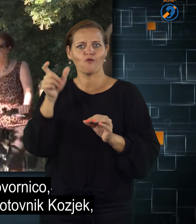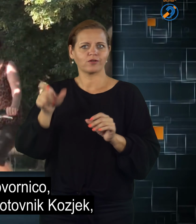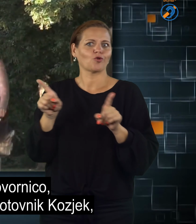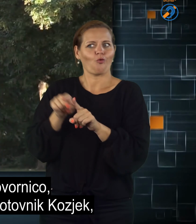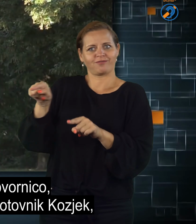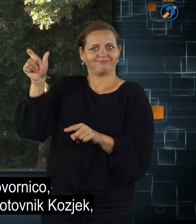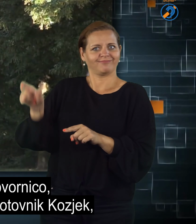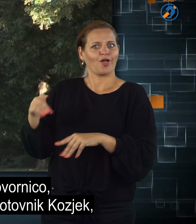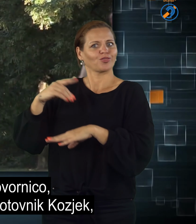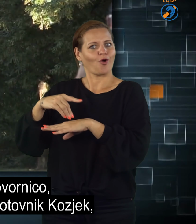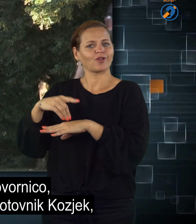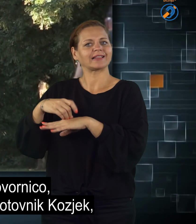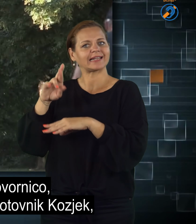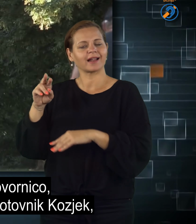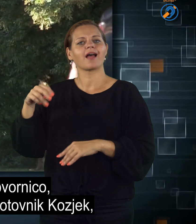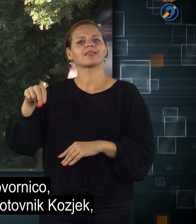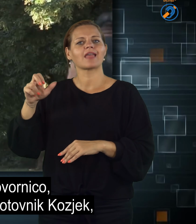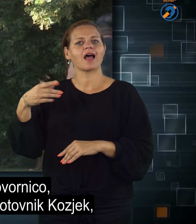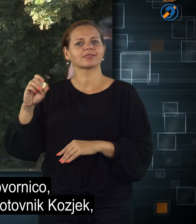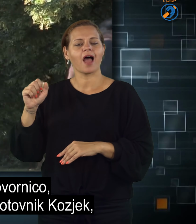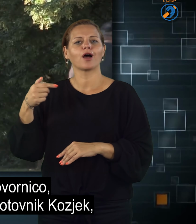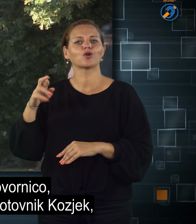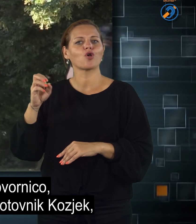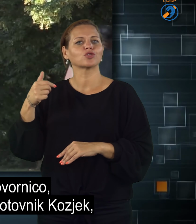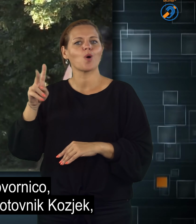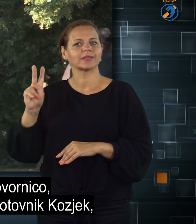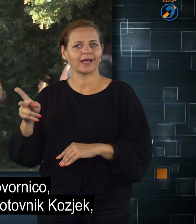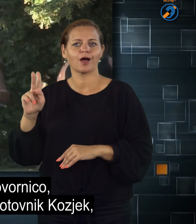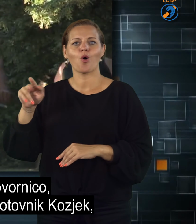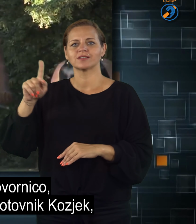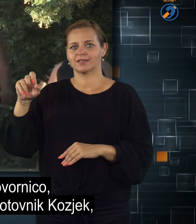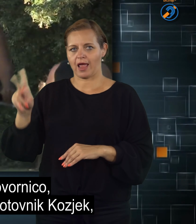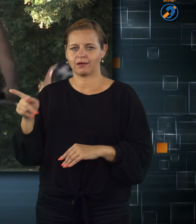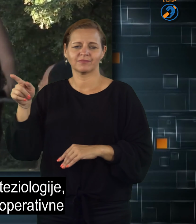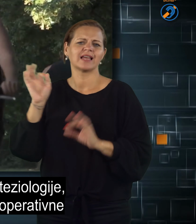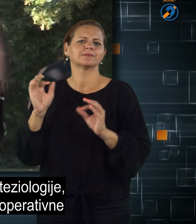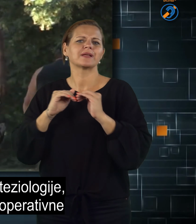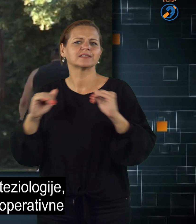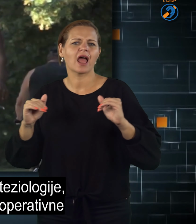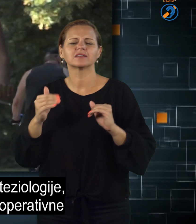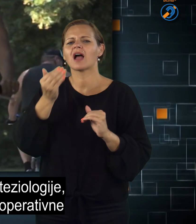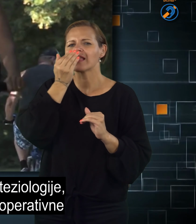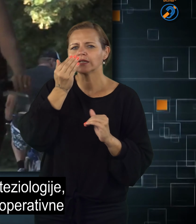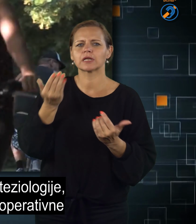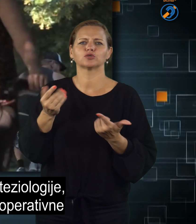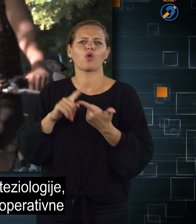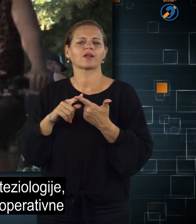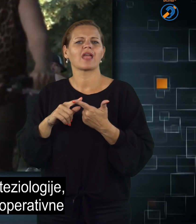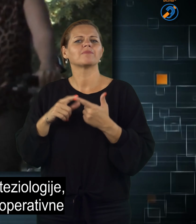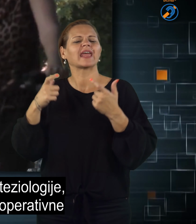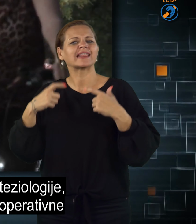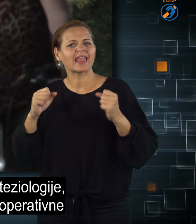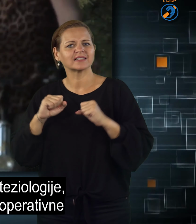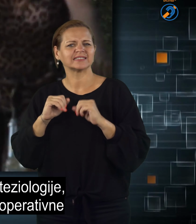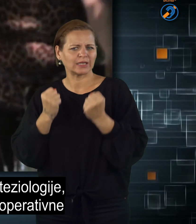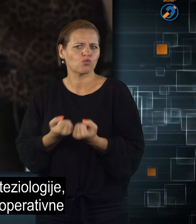kot je docentka doktorica Nada Rotovnik-Kozjek, specialistka anesteziologije, intenzivne in perioperativne